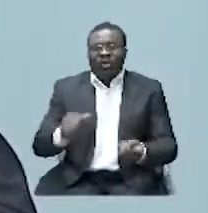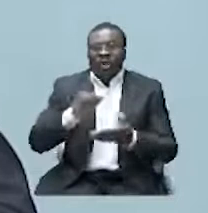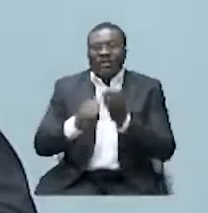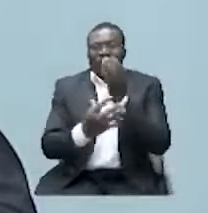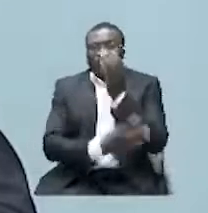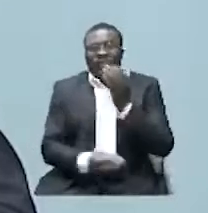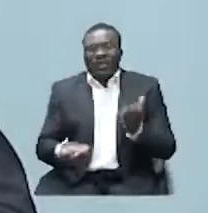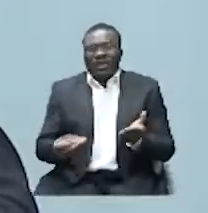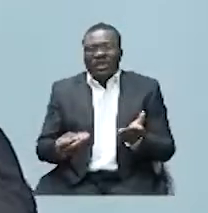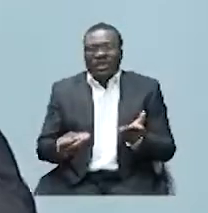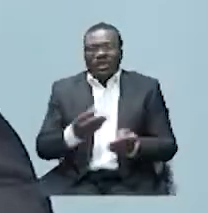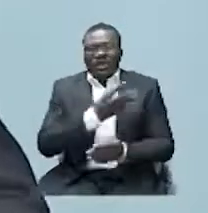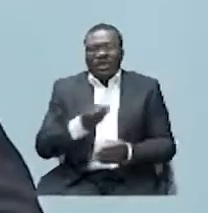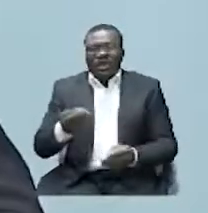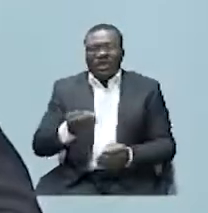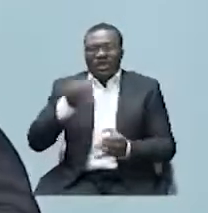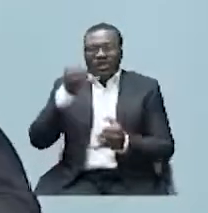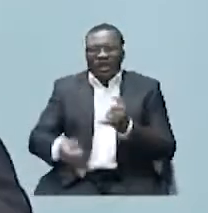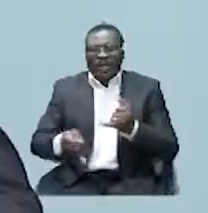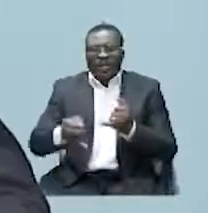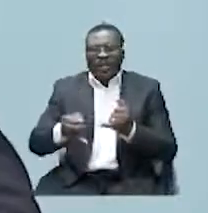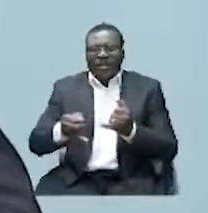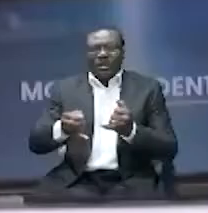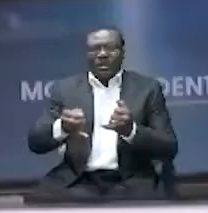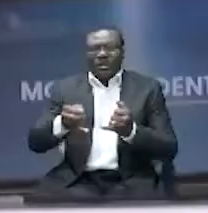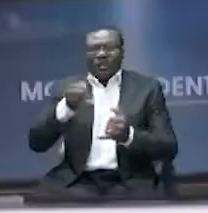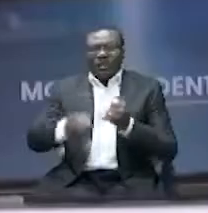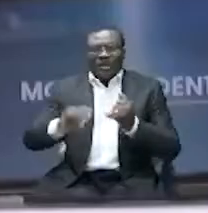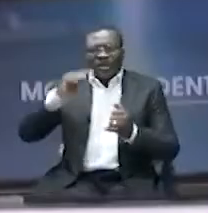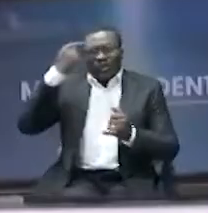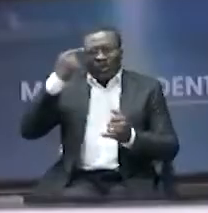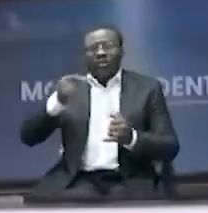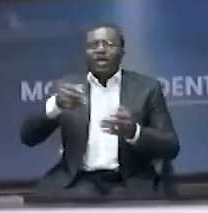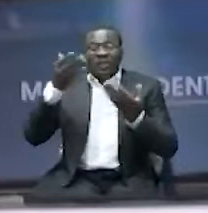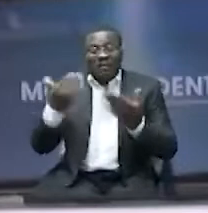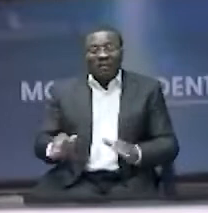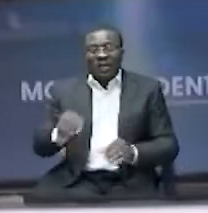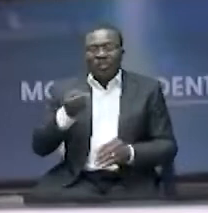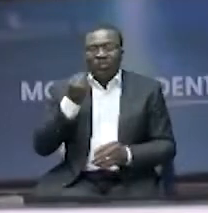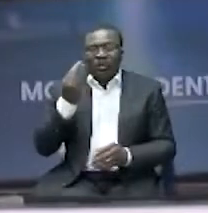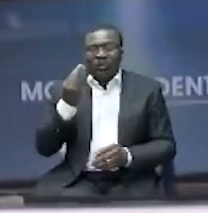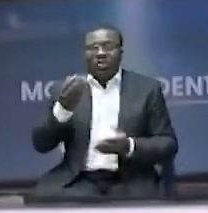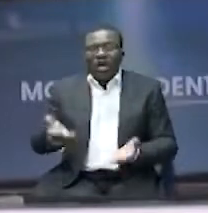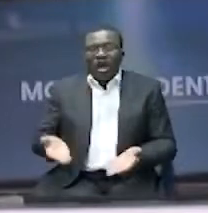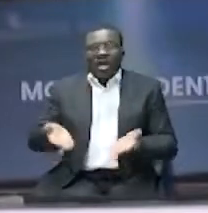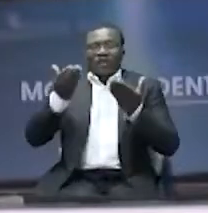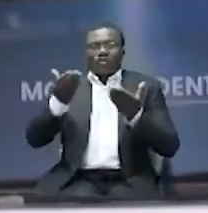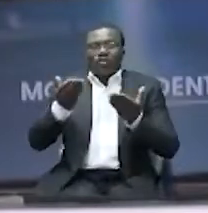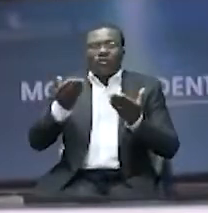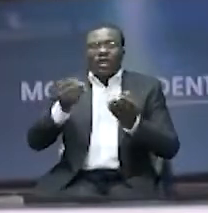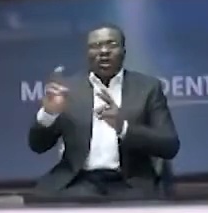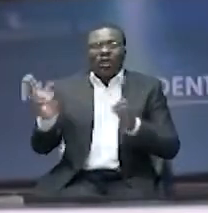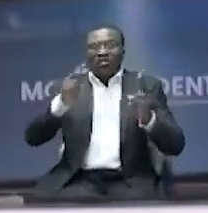pauvreté. Et le dernier régime, en passe de finir, a soulevé un vent